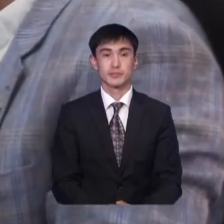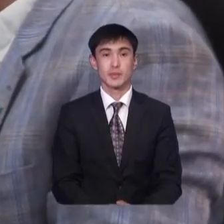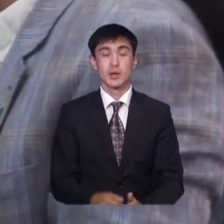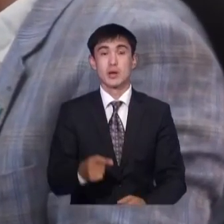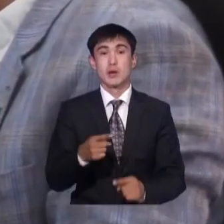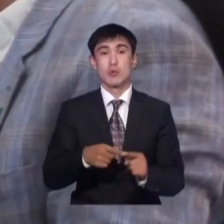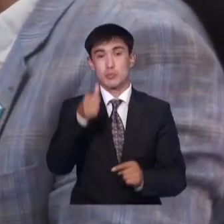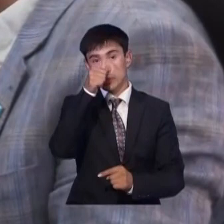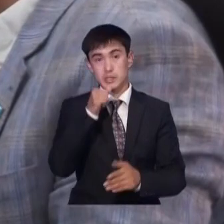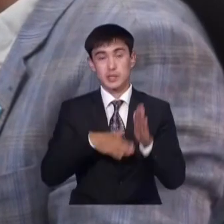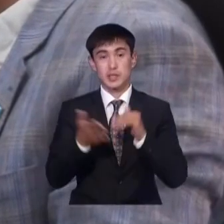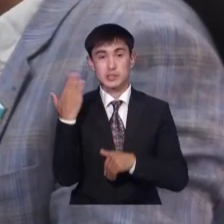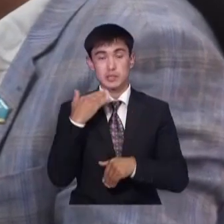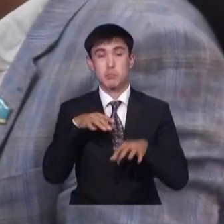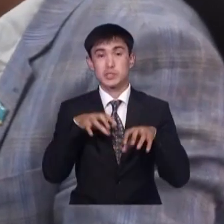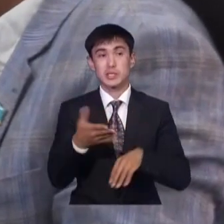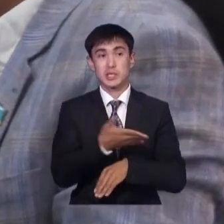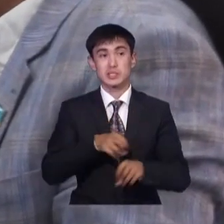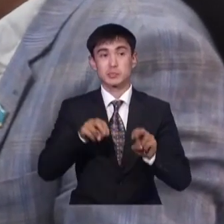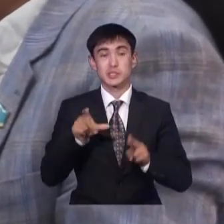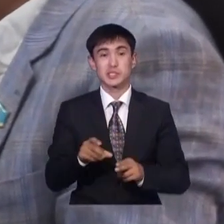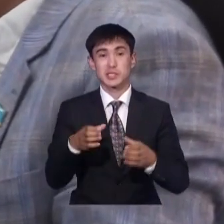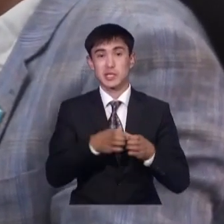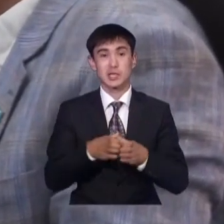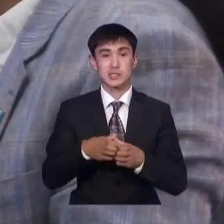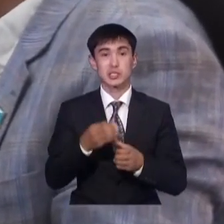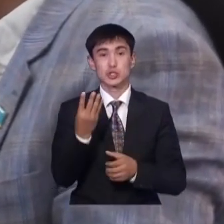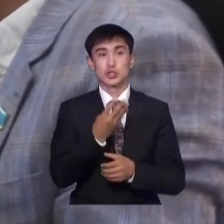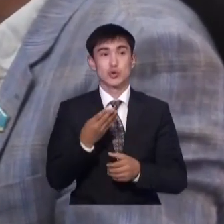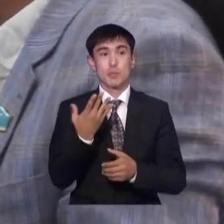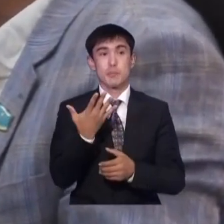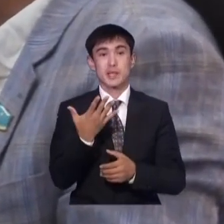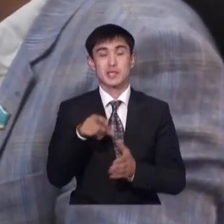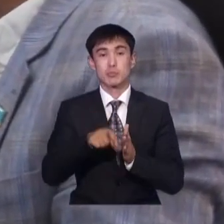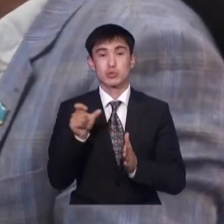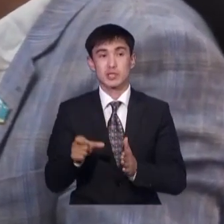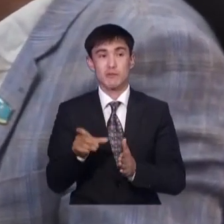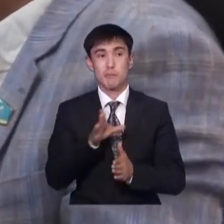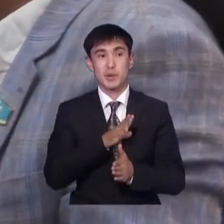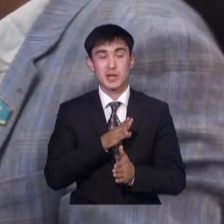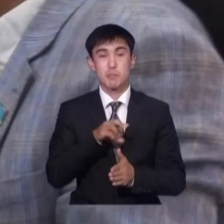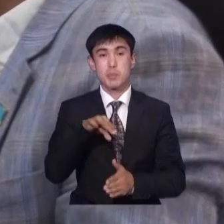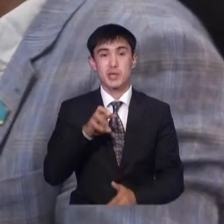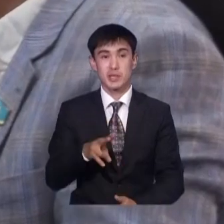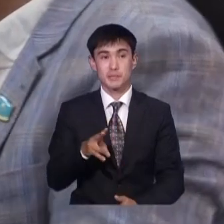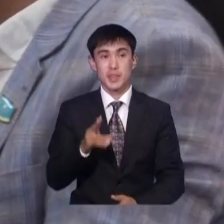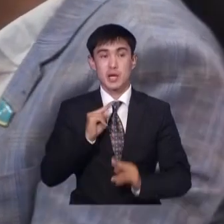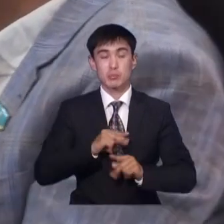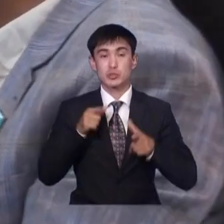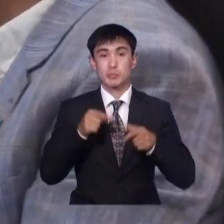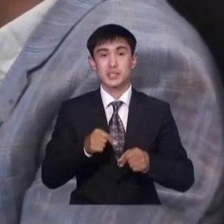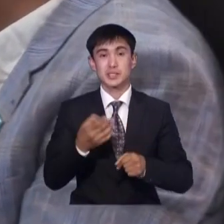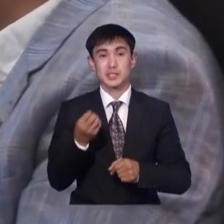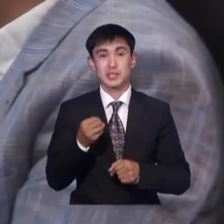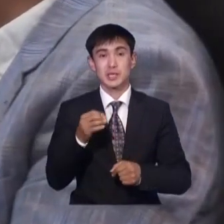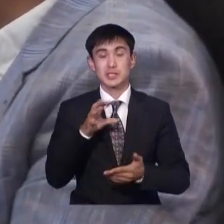Полтора месяца назад под председательством нашего спикера делегация из 4-5 депутатов побывала в Пекине. Рабочая поездка